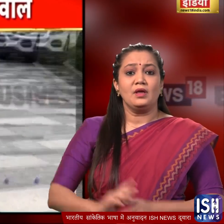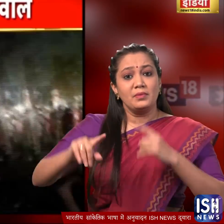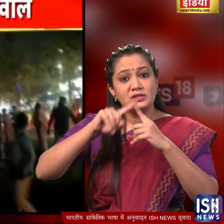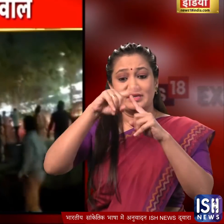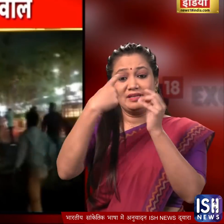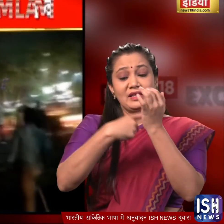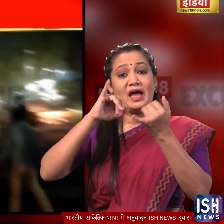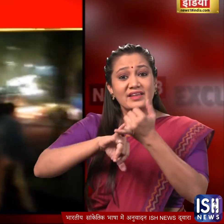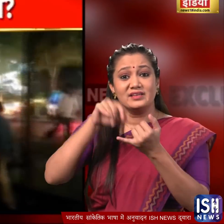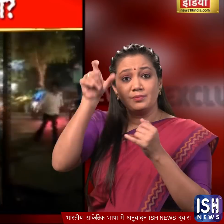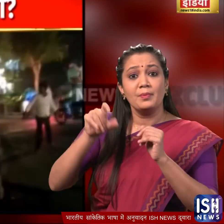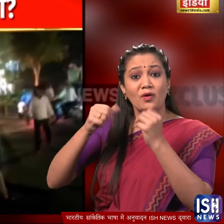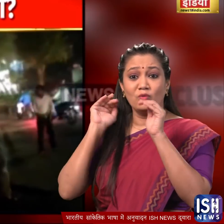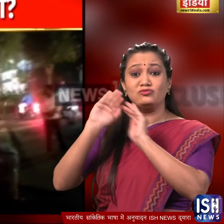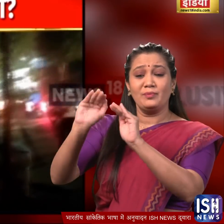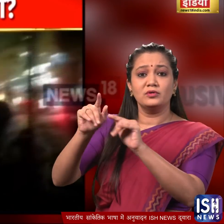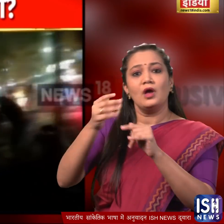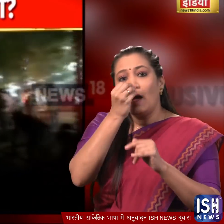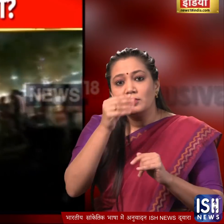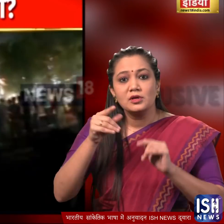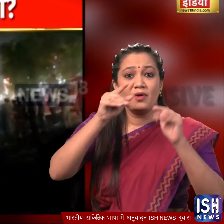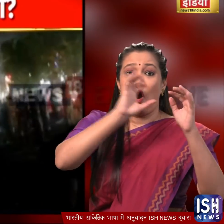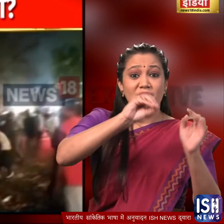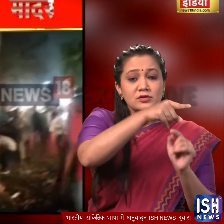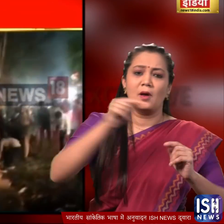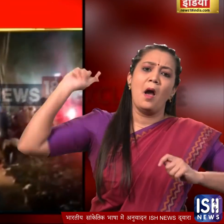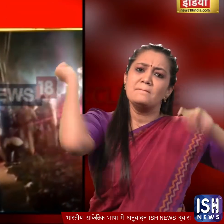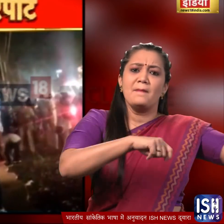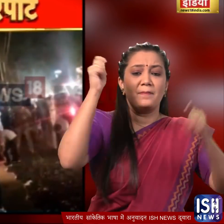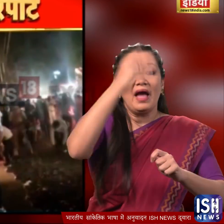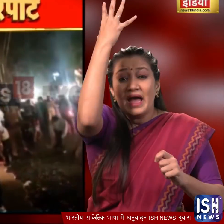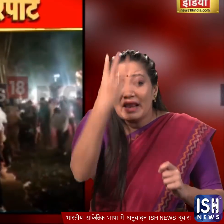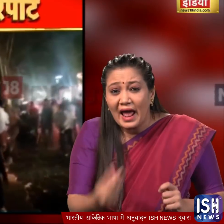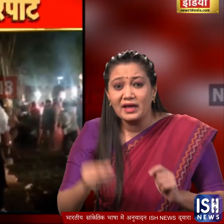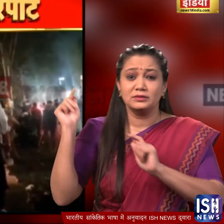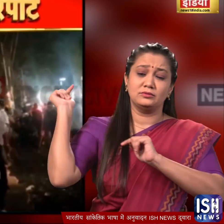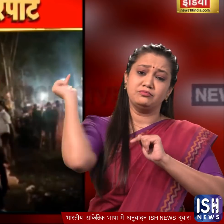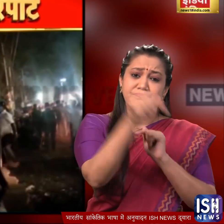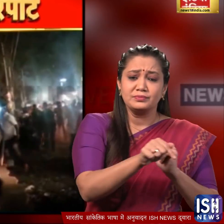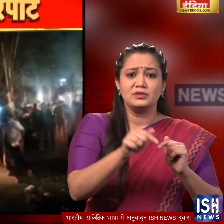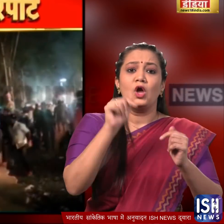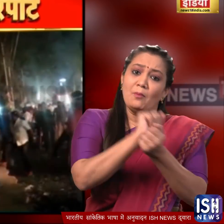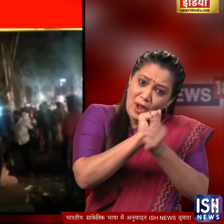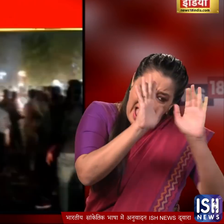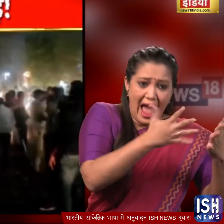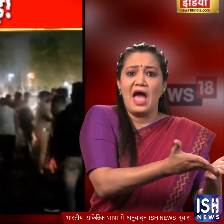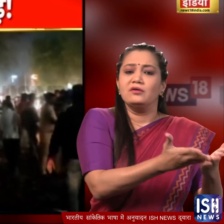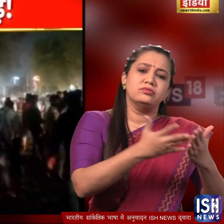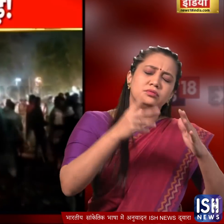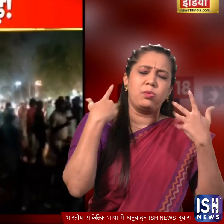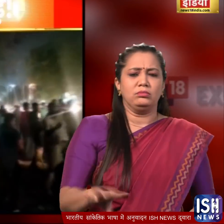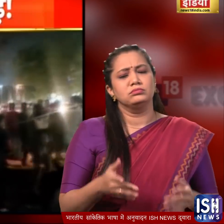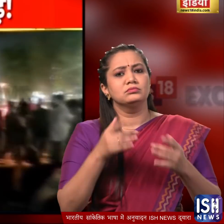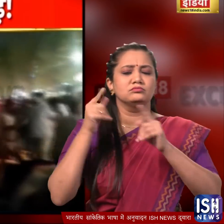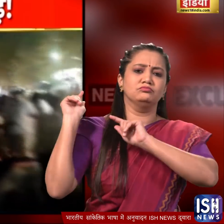क्योंकि जवाब में टीआरएस विधायक के समर्थकों ने बीजेपी कार्यालय पर हमला कर दिया। ये लोग रात में वहां पहुंचे और उन्होंने पुलिस के सामने ही बीजेपी के दफ्तर